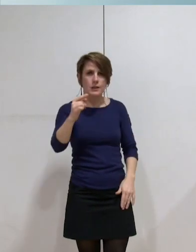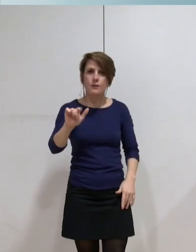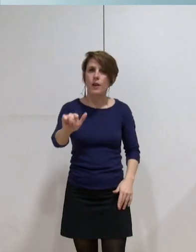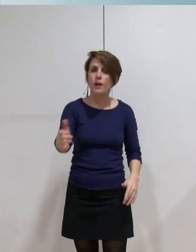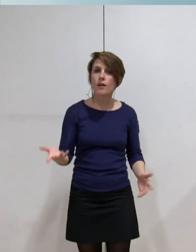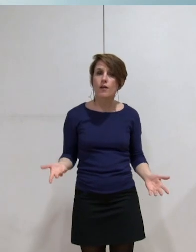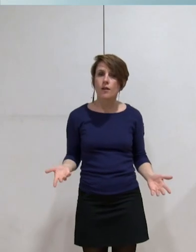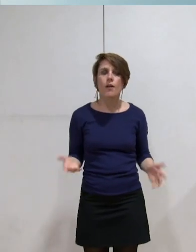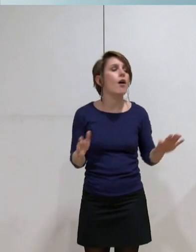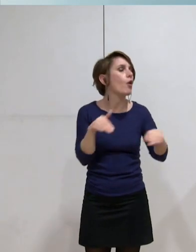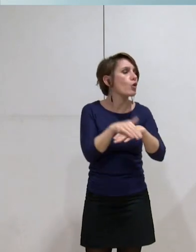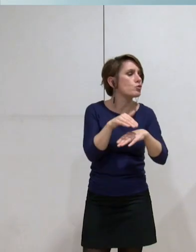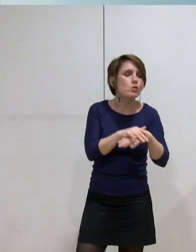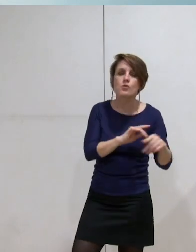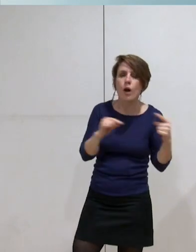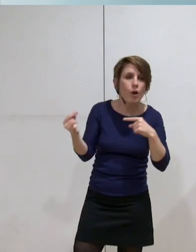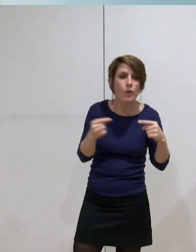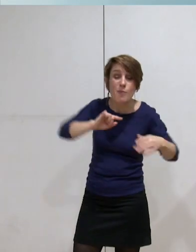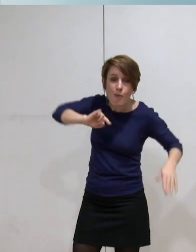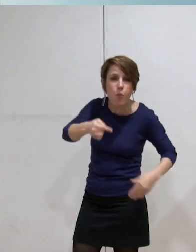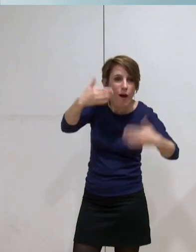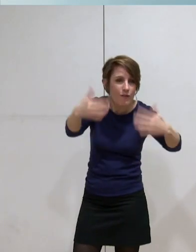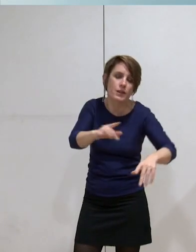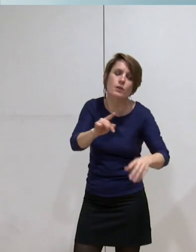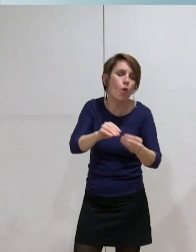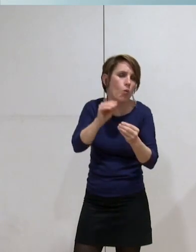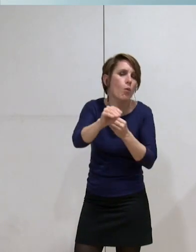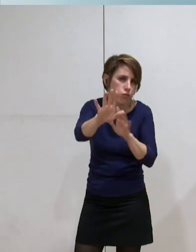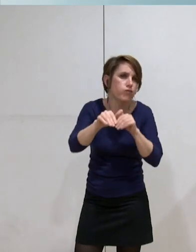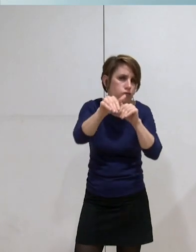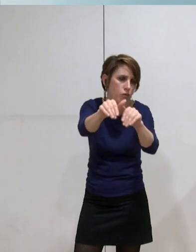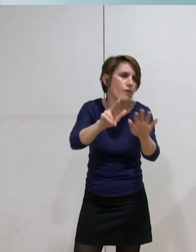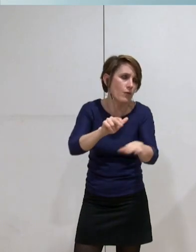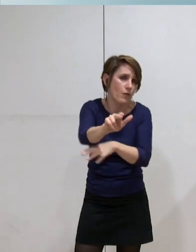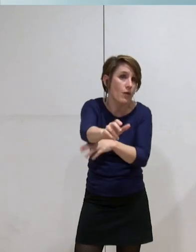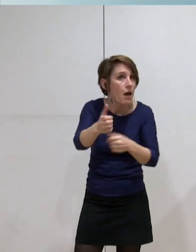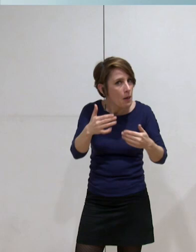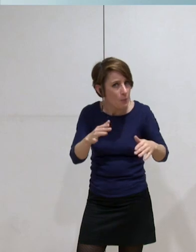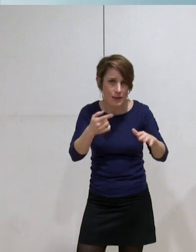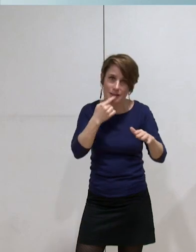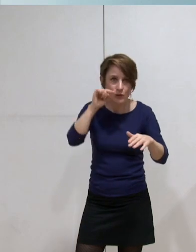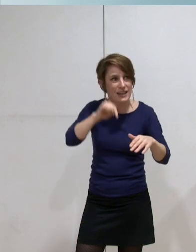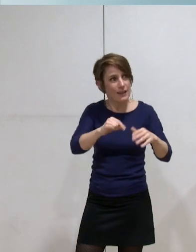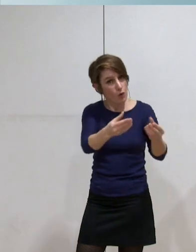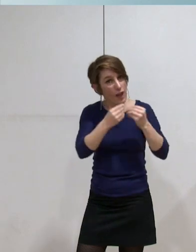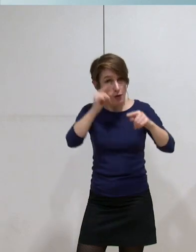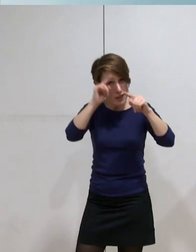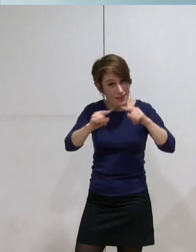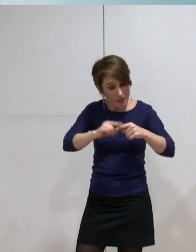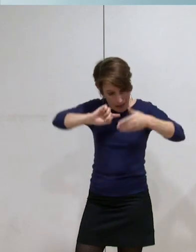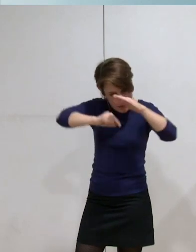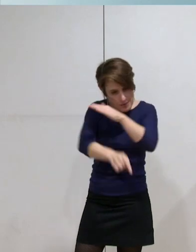jeallis dire définitivement mais il mérite que nous y revenions et que nous y revenions de façon extrêmement longue et